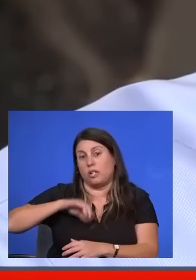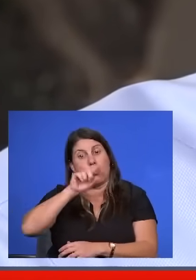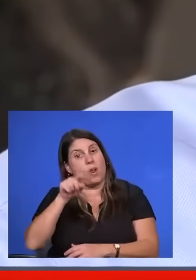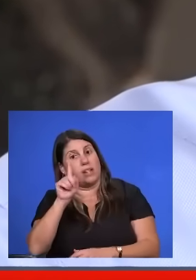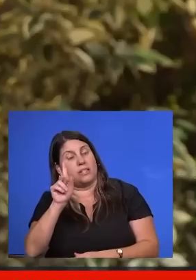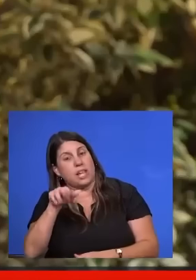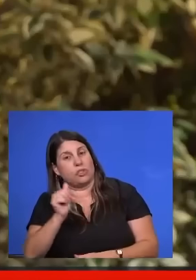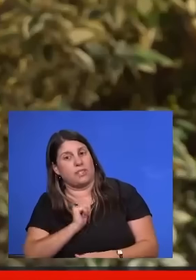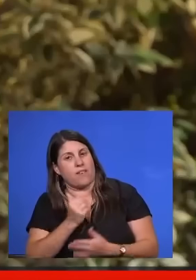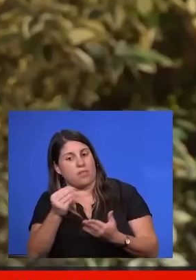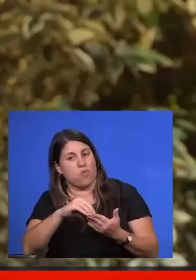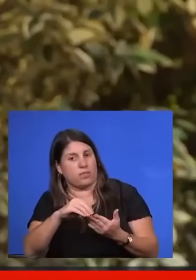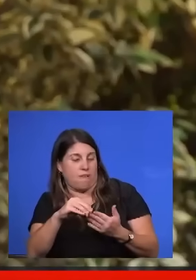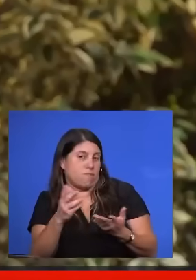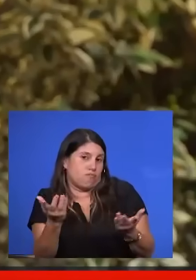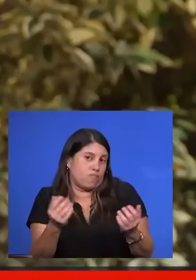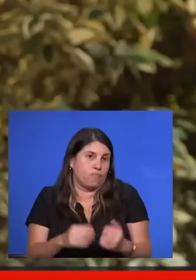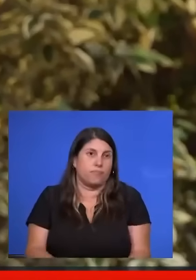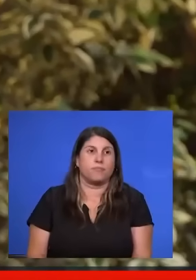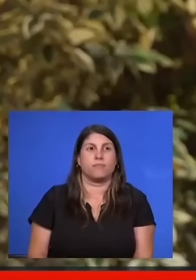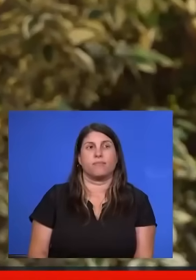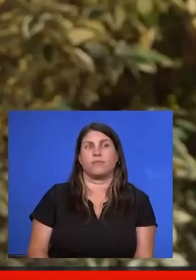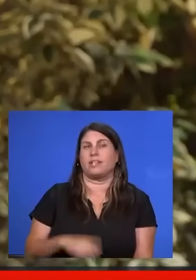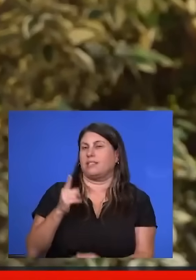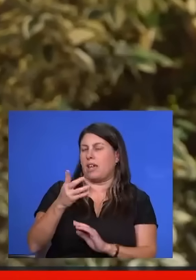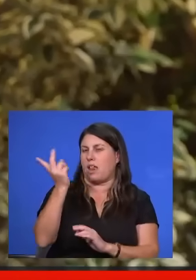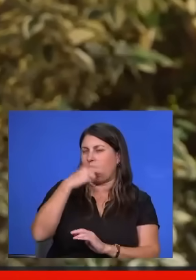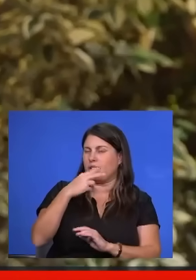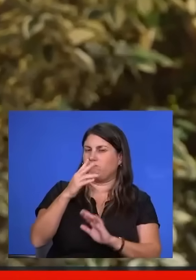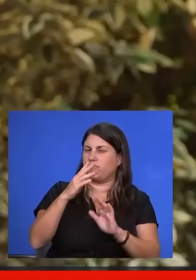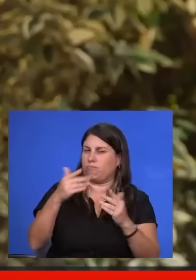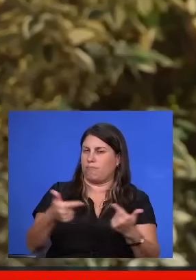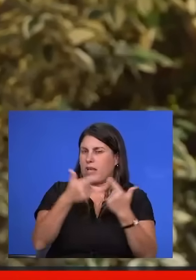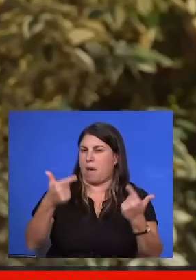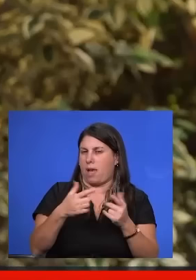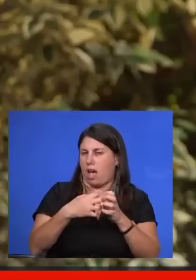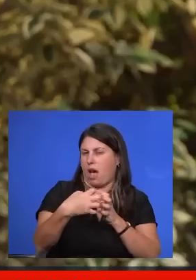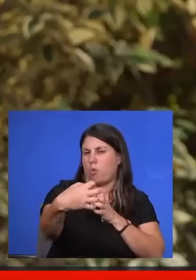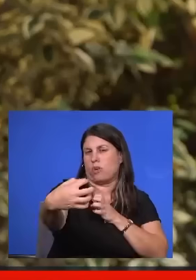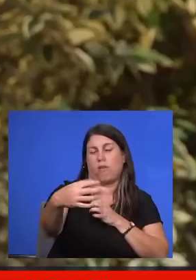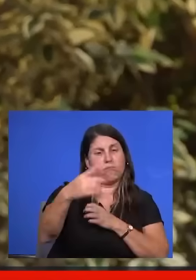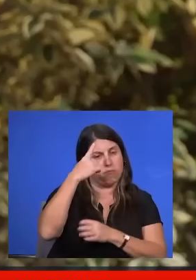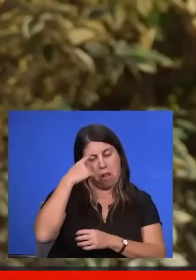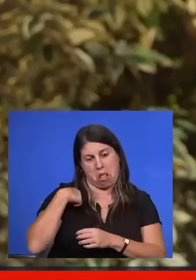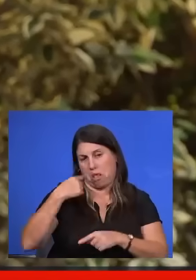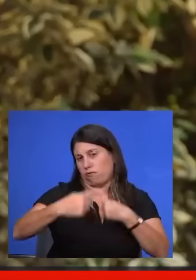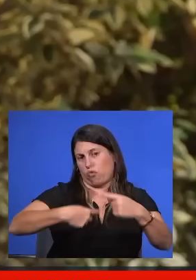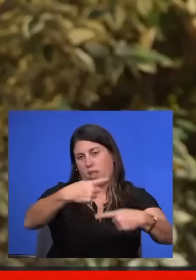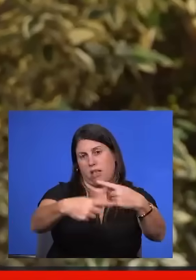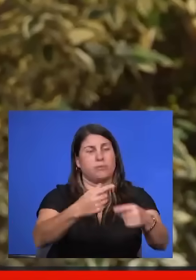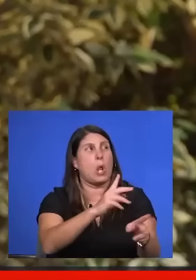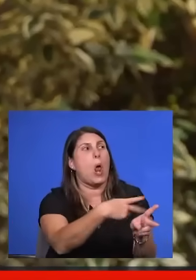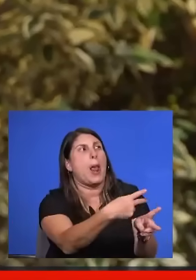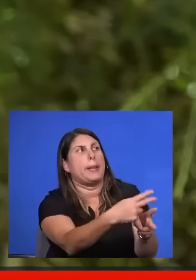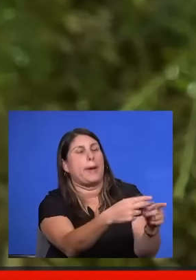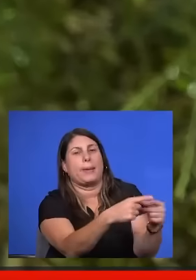באותה קטגוריה. צריך להבין, אלף, שזו מערכה ארוכה. להערכתי, תיקח שנים. זה לא לנקות את רצועת עזה, זה לא קורה